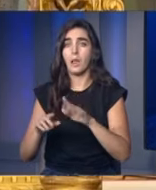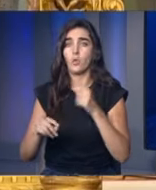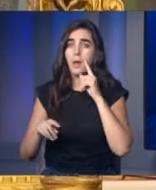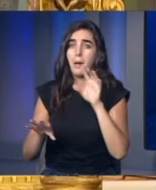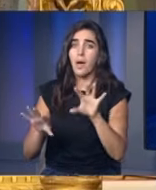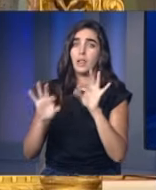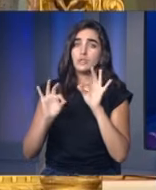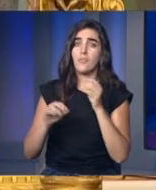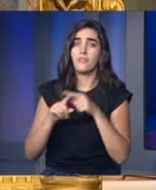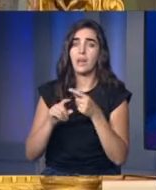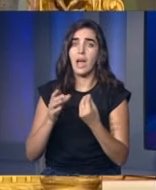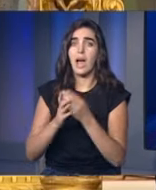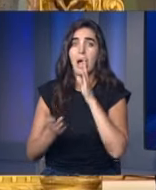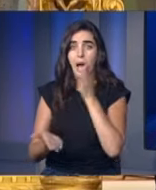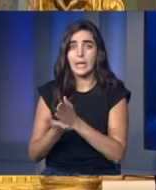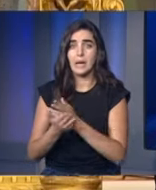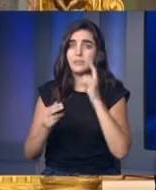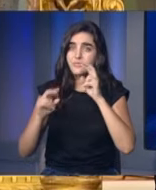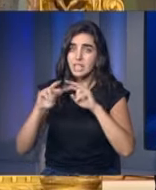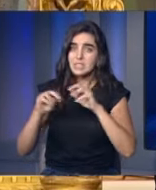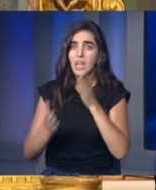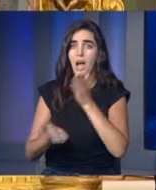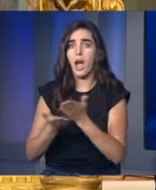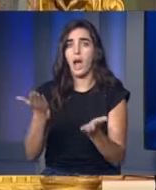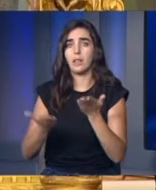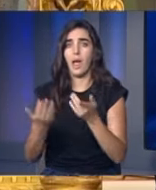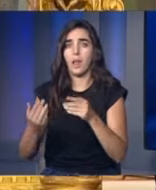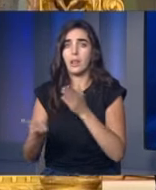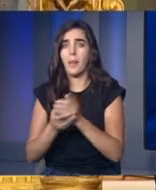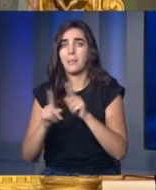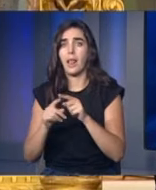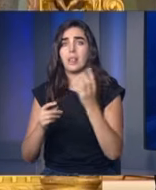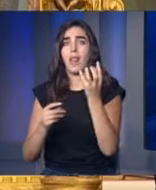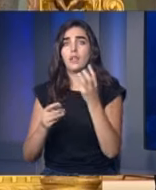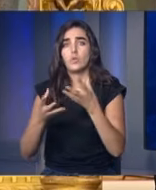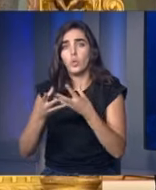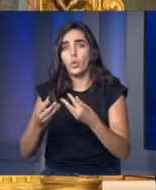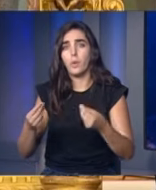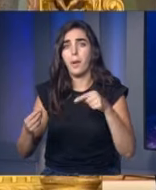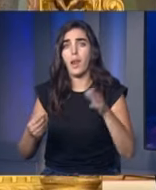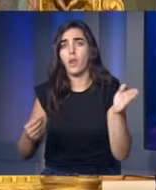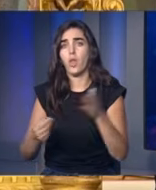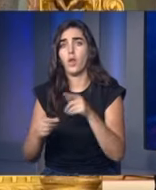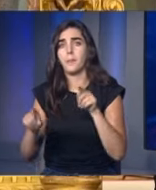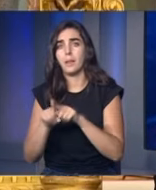كل بيت بيروتي، وما زلنا ننتظر كشف الحقيقة